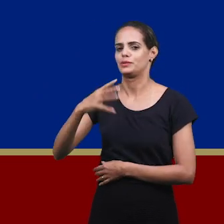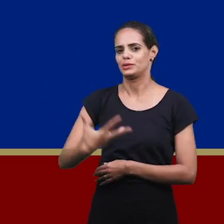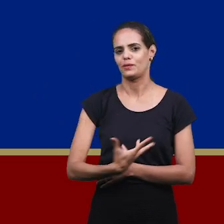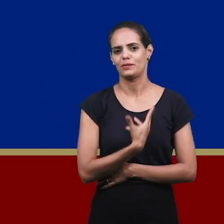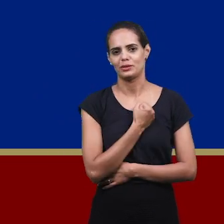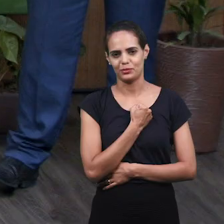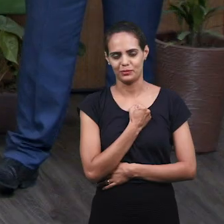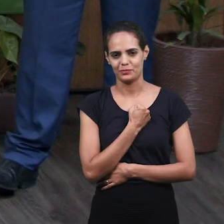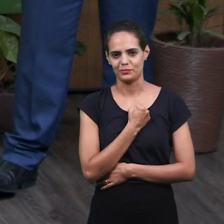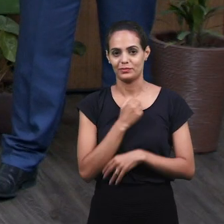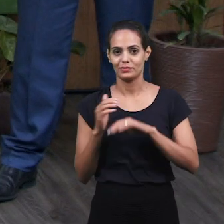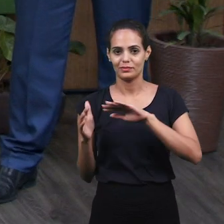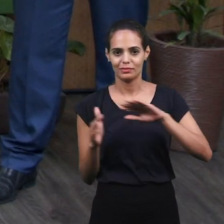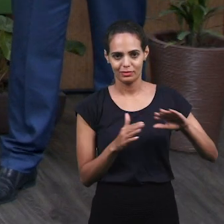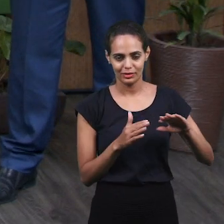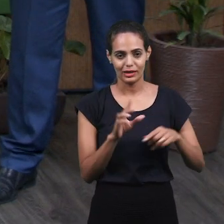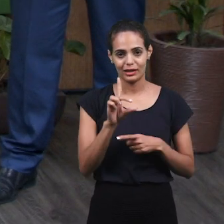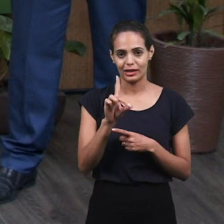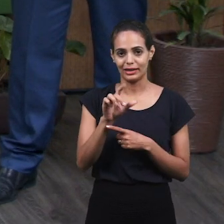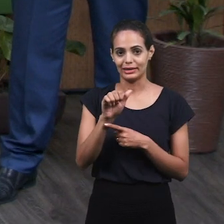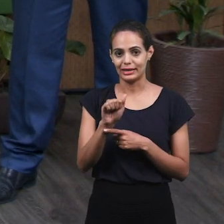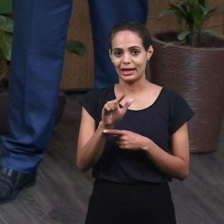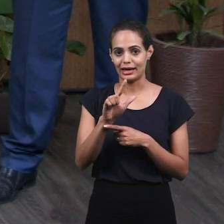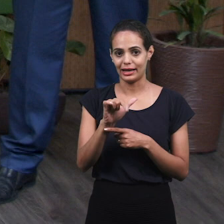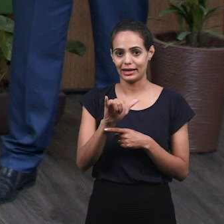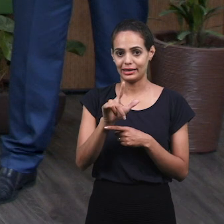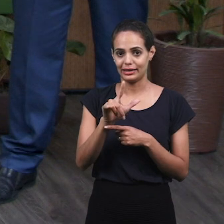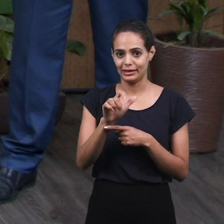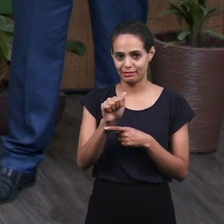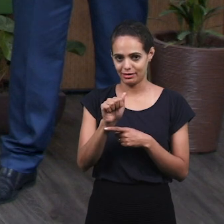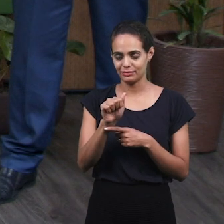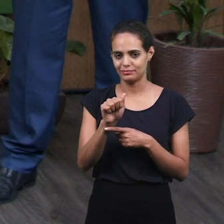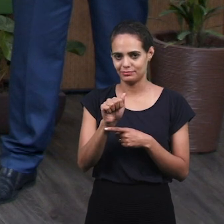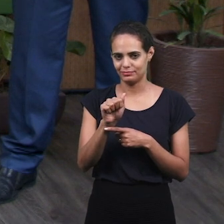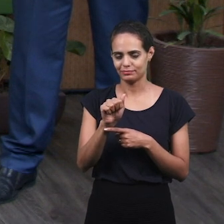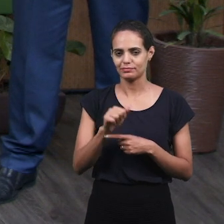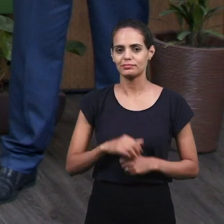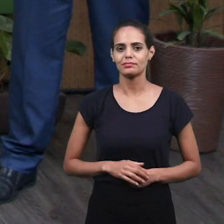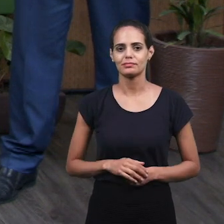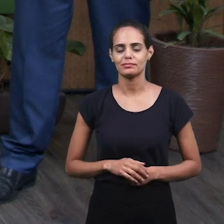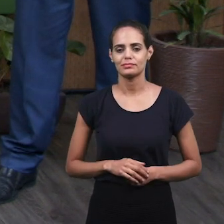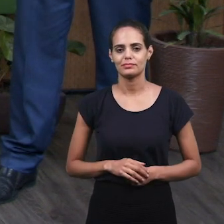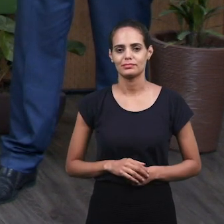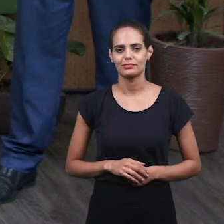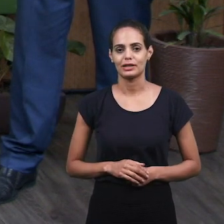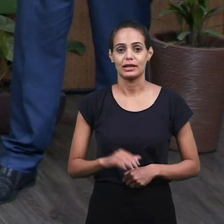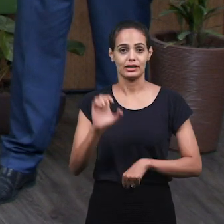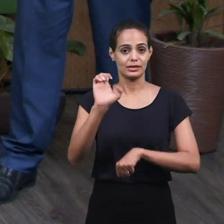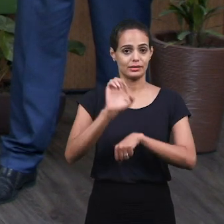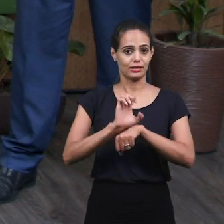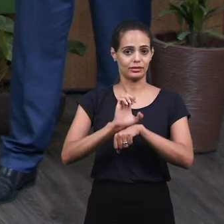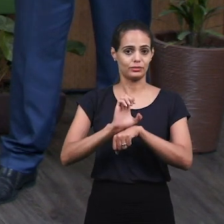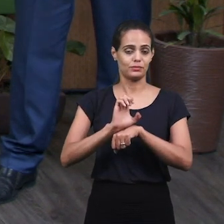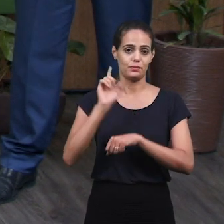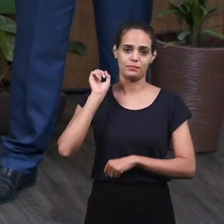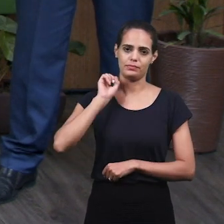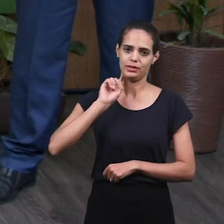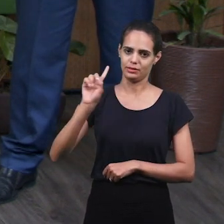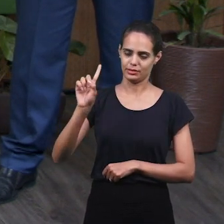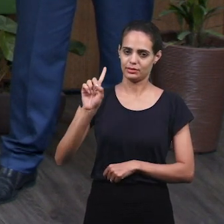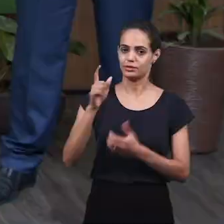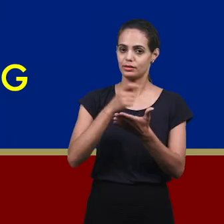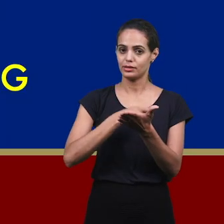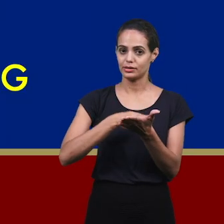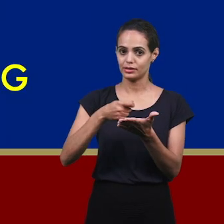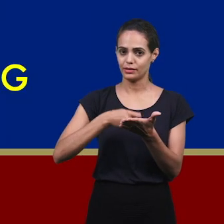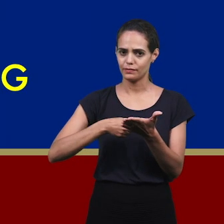Dalila d'Oliveira Barreto, Assis, de la ville de Mario Campos, Minas Gerais, nous a écrit. Grâce à